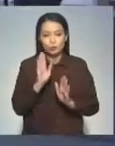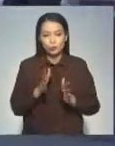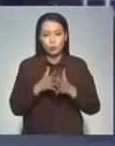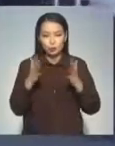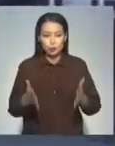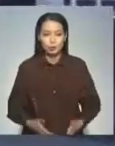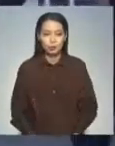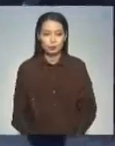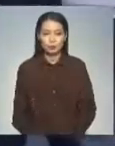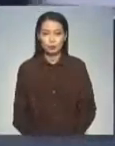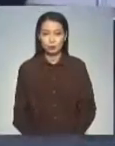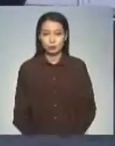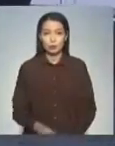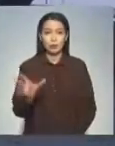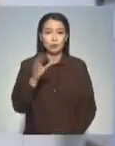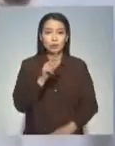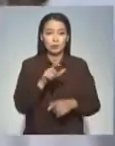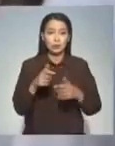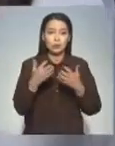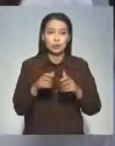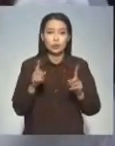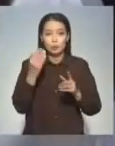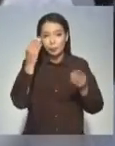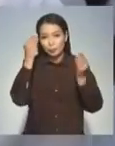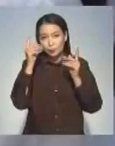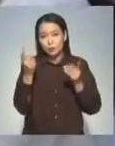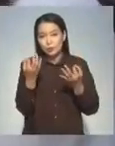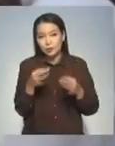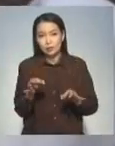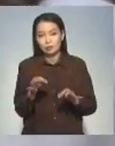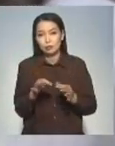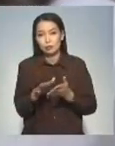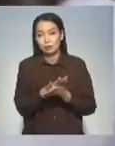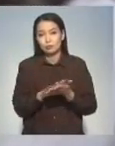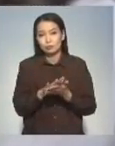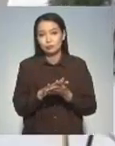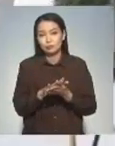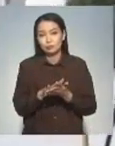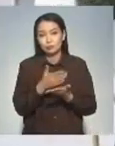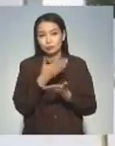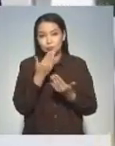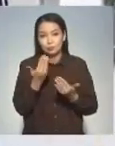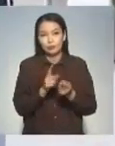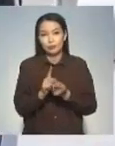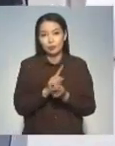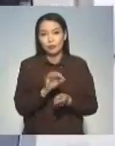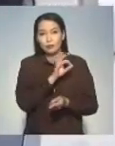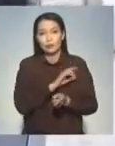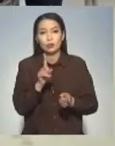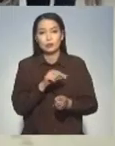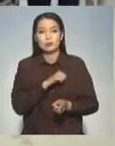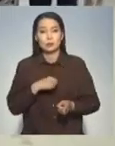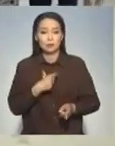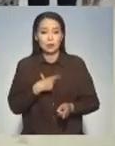больше но эксперты считают Иначе по их мнению а демократизации не идет и речи и эта реформа выгодна прежде всего самому